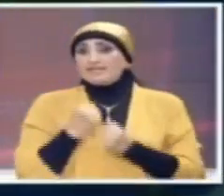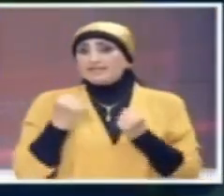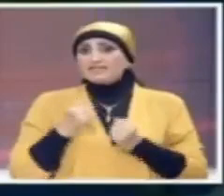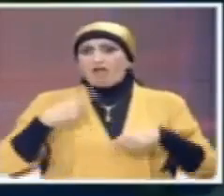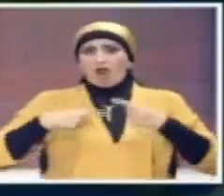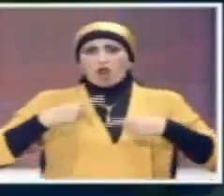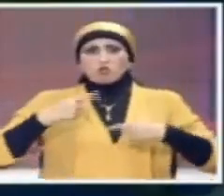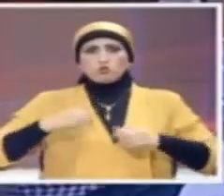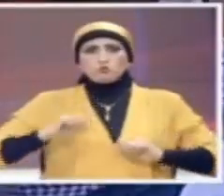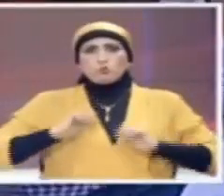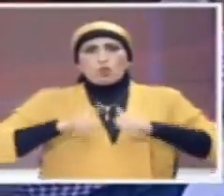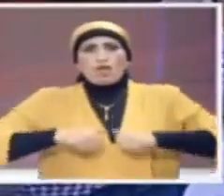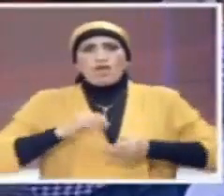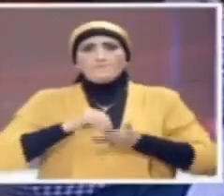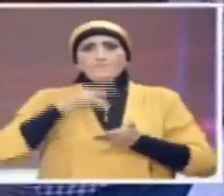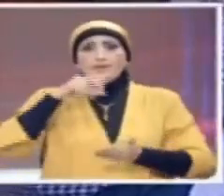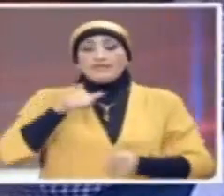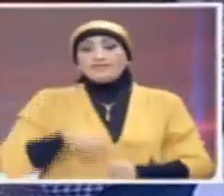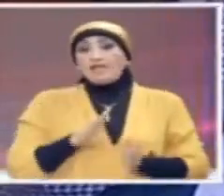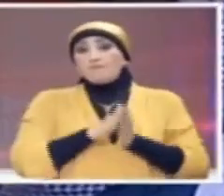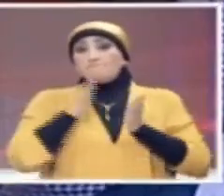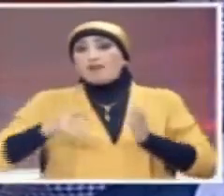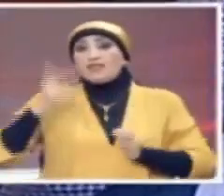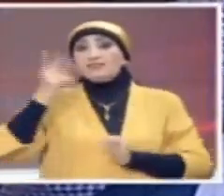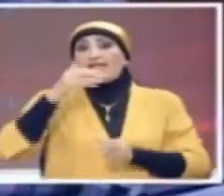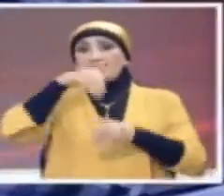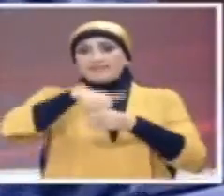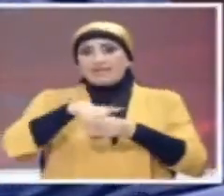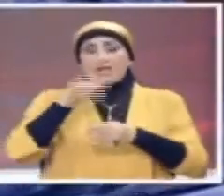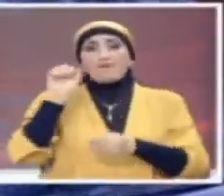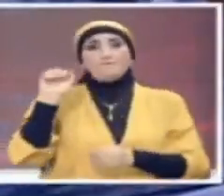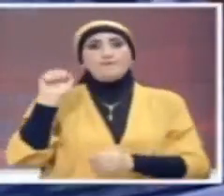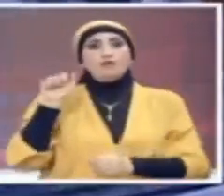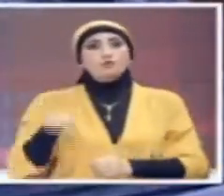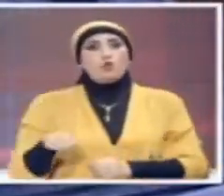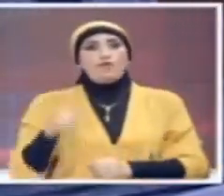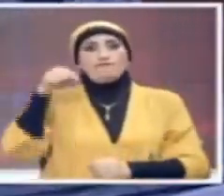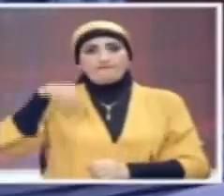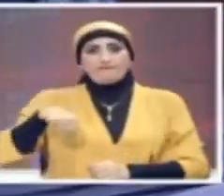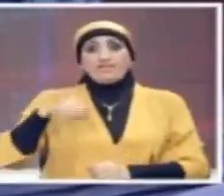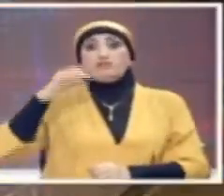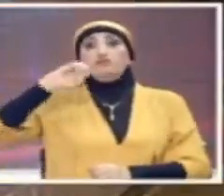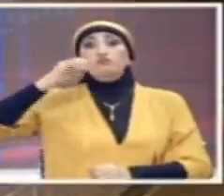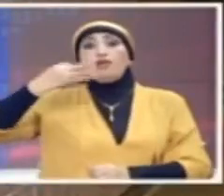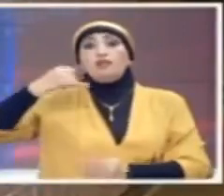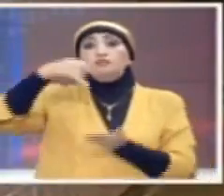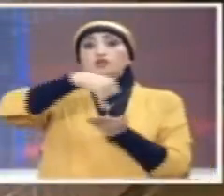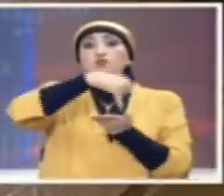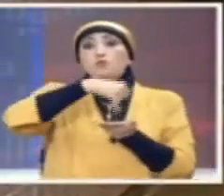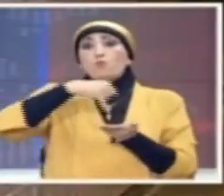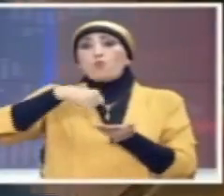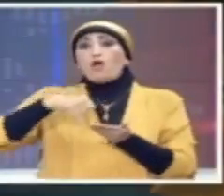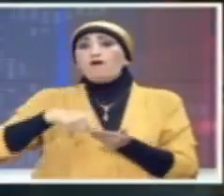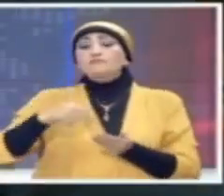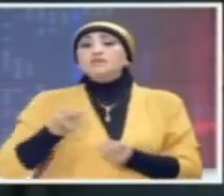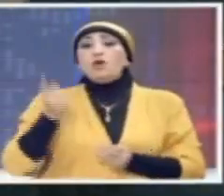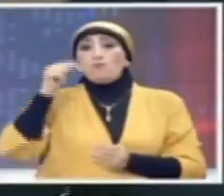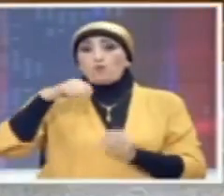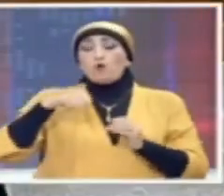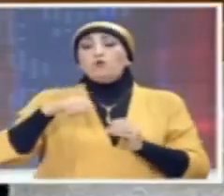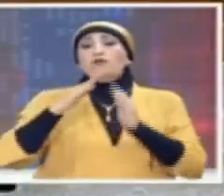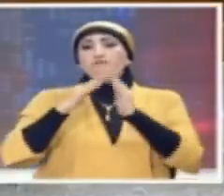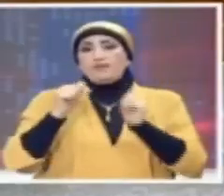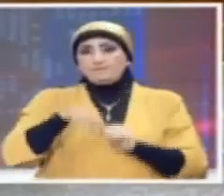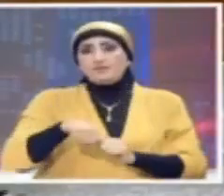استعدادات على قدم وساق لانطلاق المرحلة الثانية من انتخابات مجلس النواب في 13 محافظة